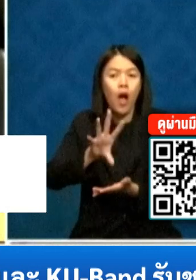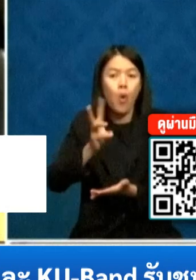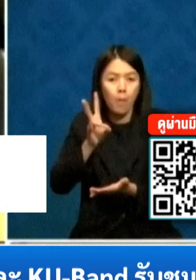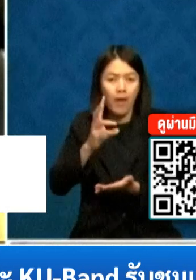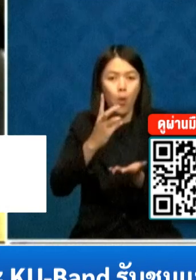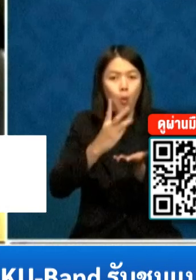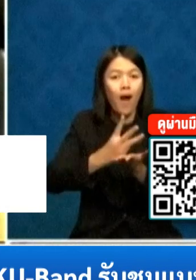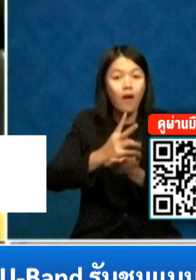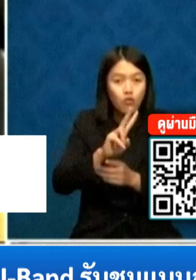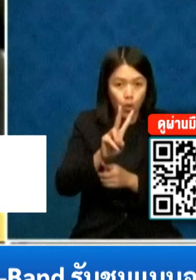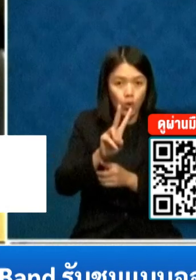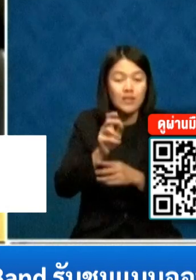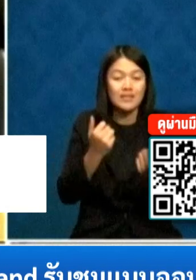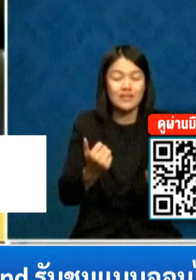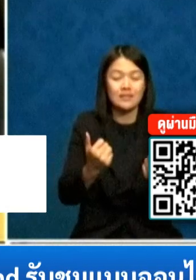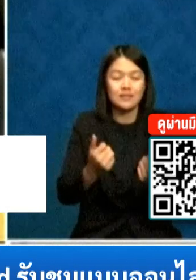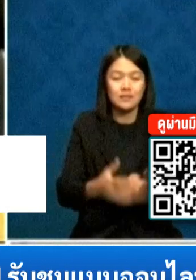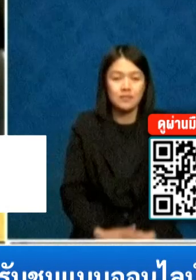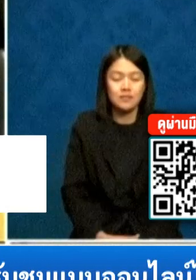ฮะซึ่ง